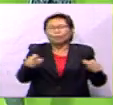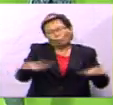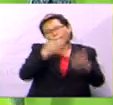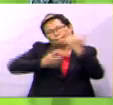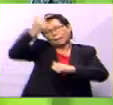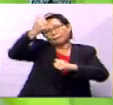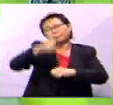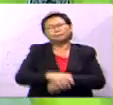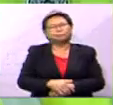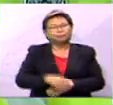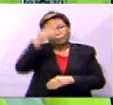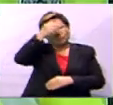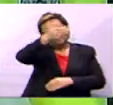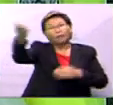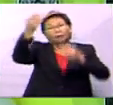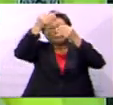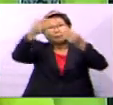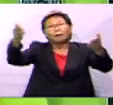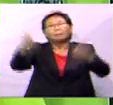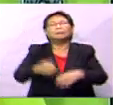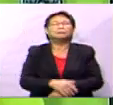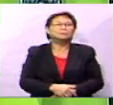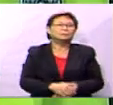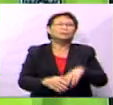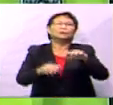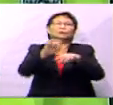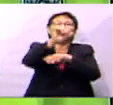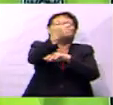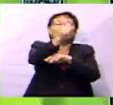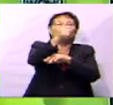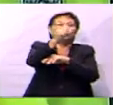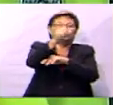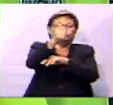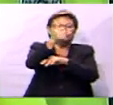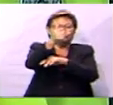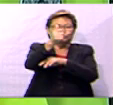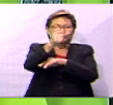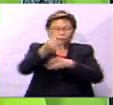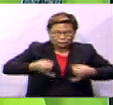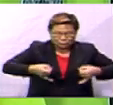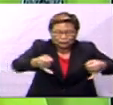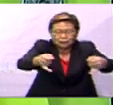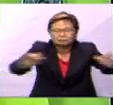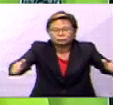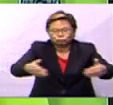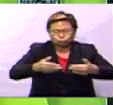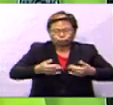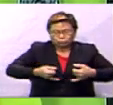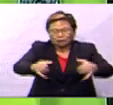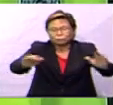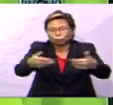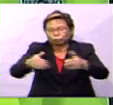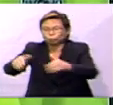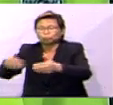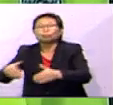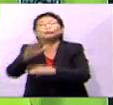mungkin. Untuk makluman, sebanyak 10 jalan ditutup di daerah